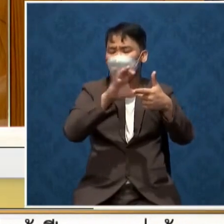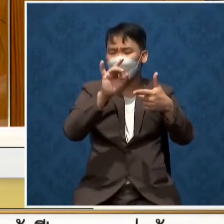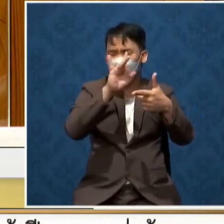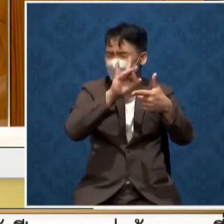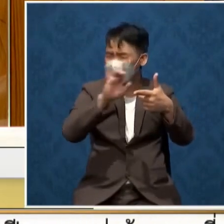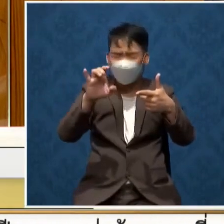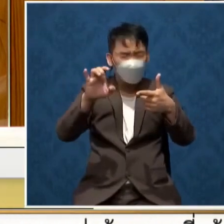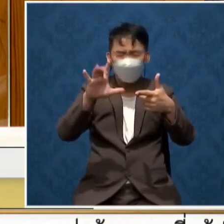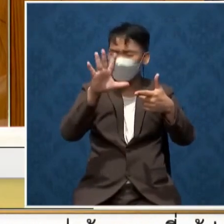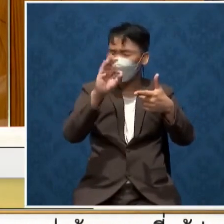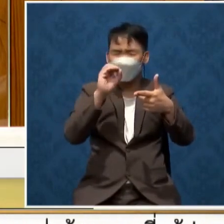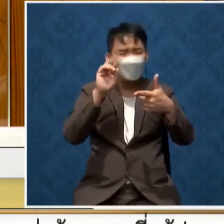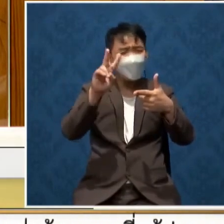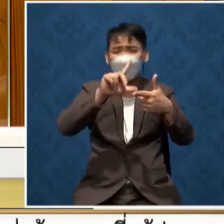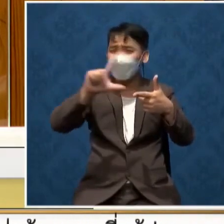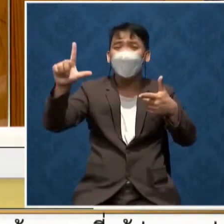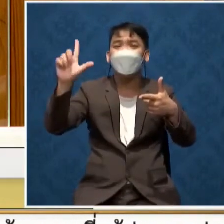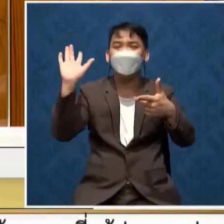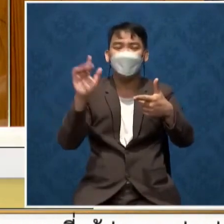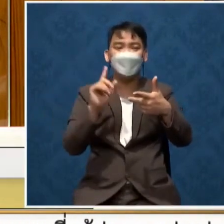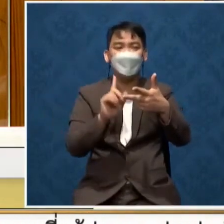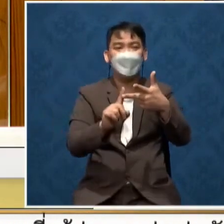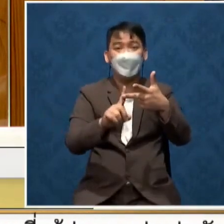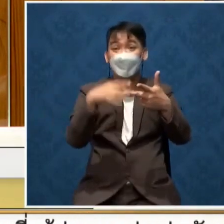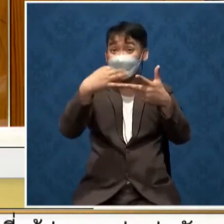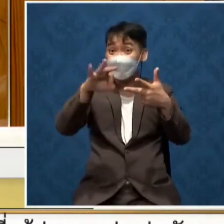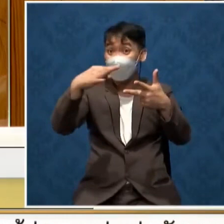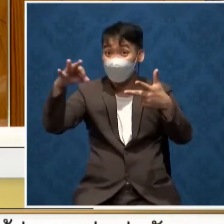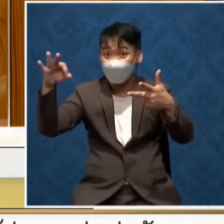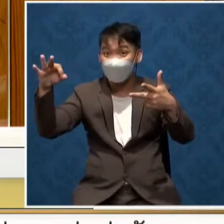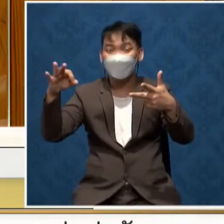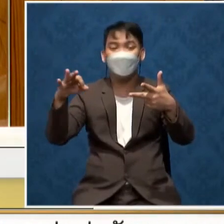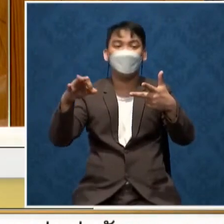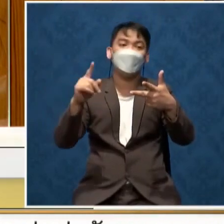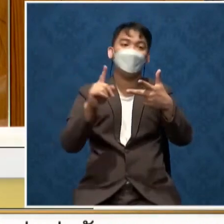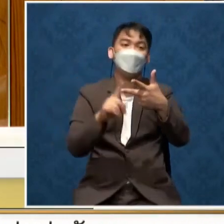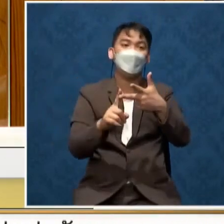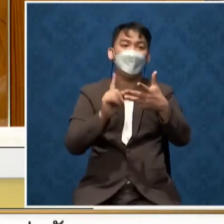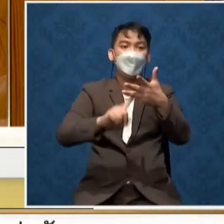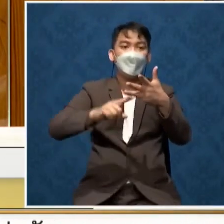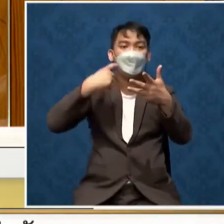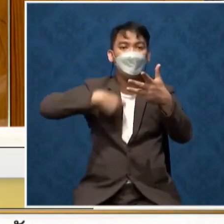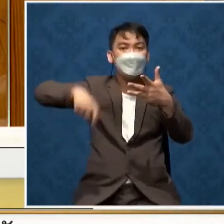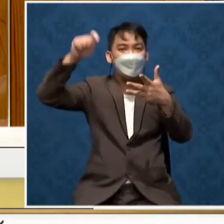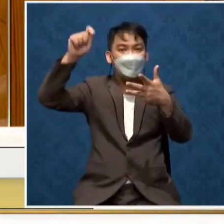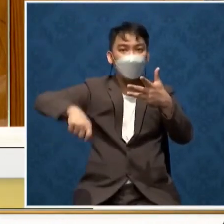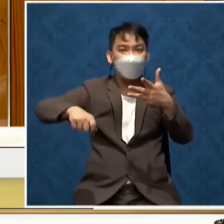92.28 ล้านบาทและหน่วยงานขององค์กรอิสระนะครับและองค์กรอัยการอีก